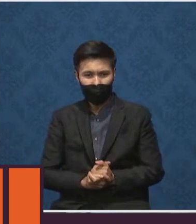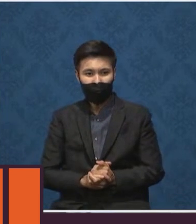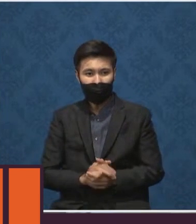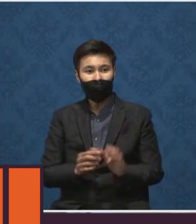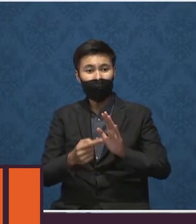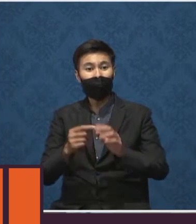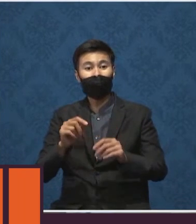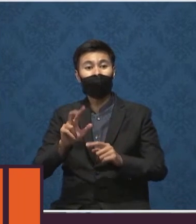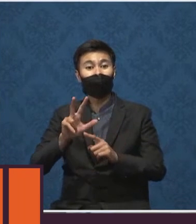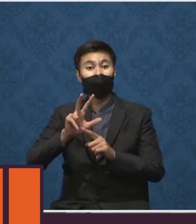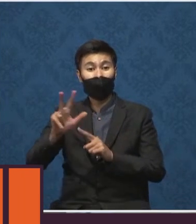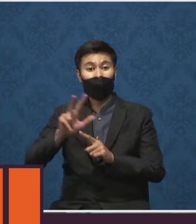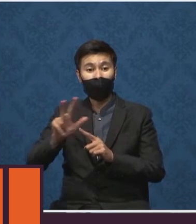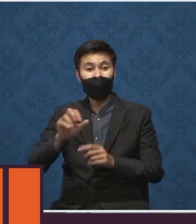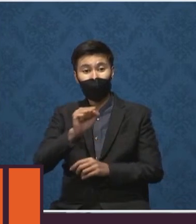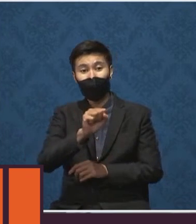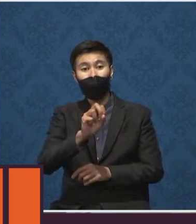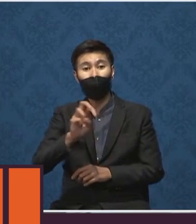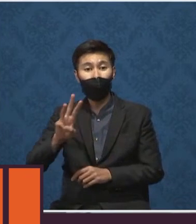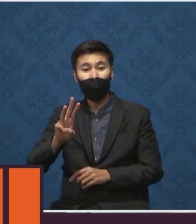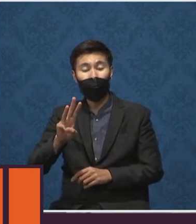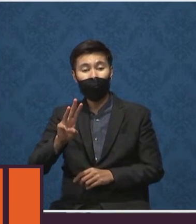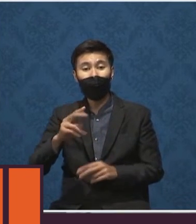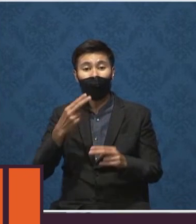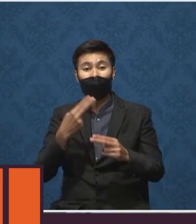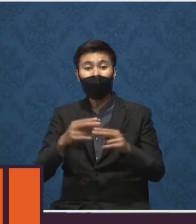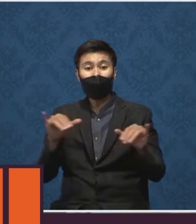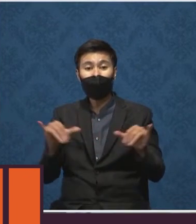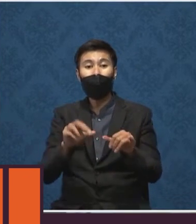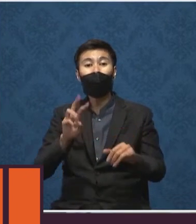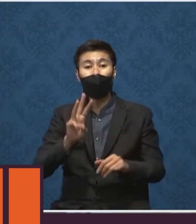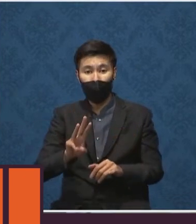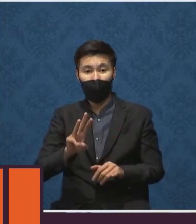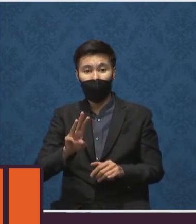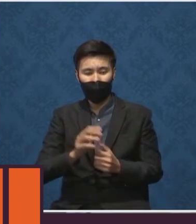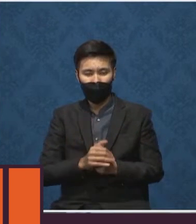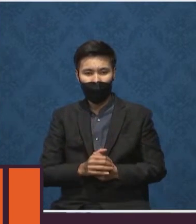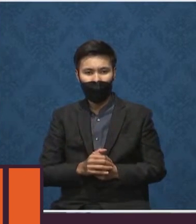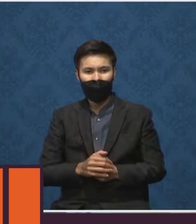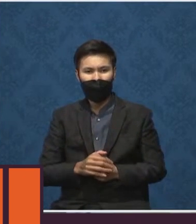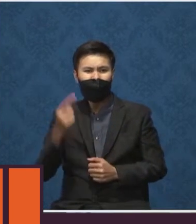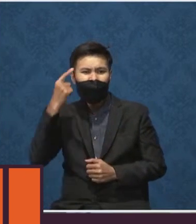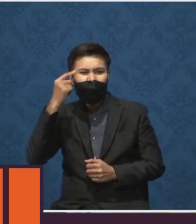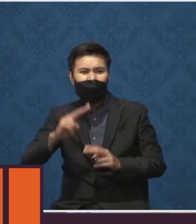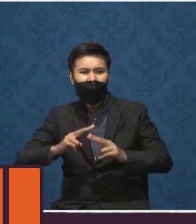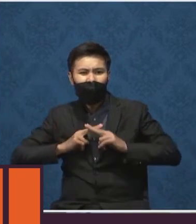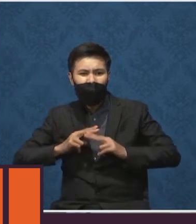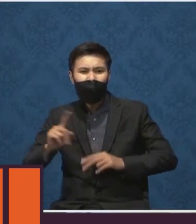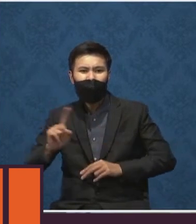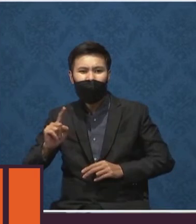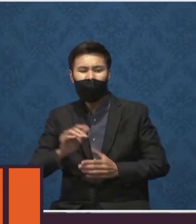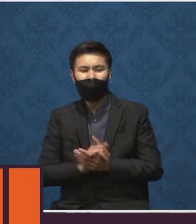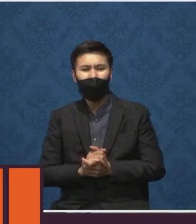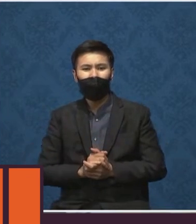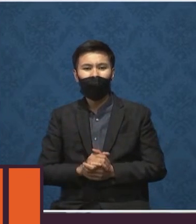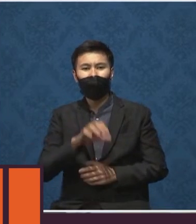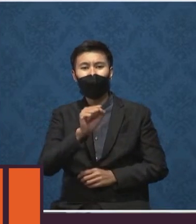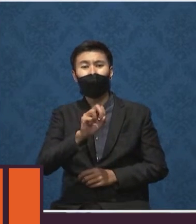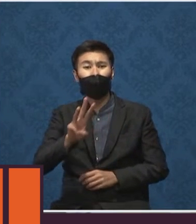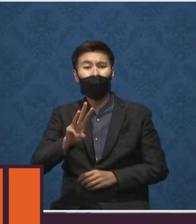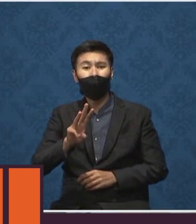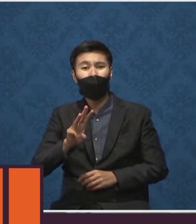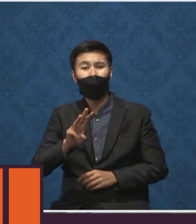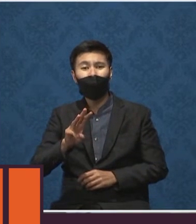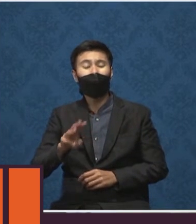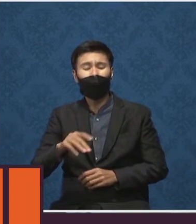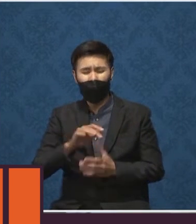ับ ในไธถัดไป เป็นคำพูดของส.ว.อีกท่านหนึ ตัสอนยว.แวที่ไปจนจนาการเองทำว่ส.ว.ไม่ไดเปอุปศัษต่ารตัดก